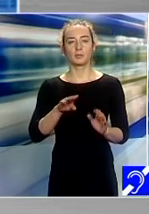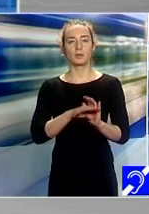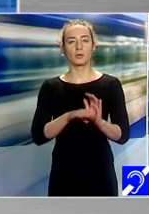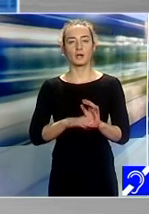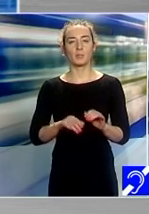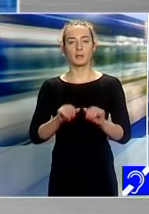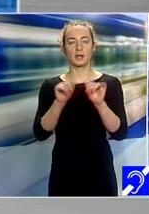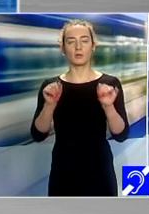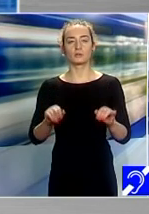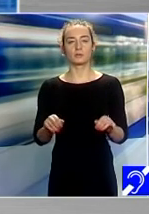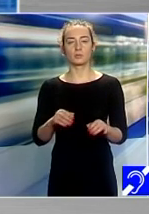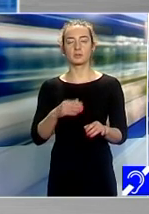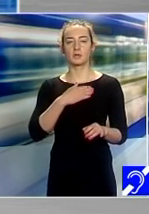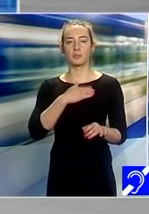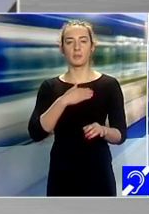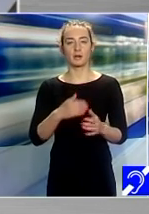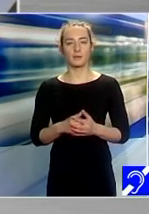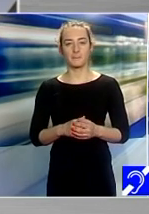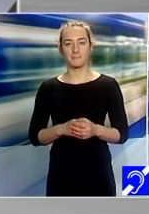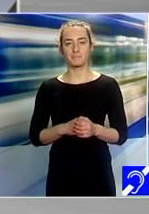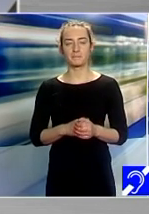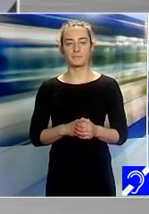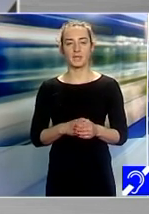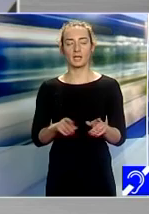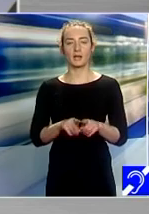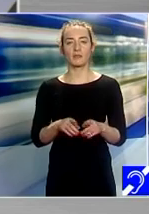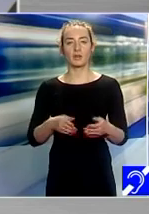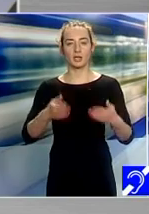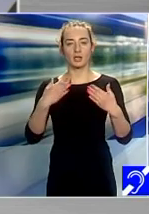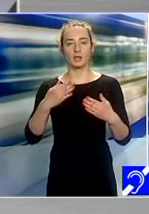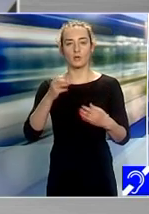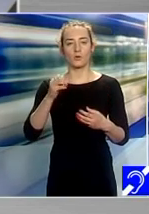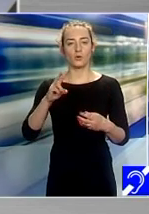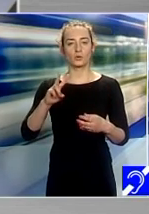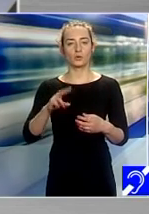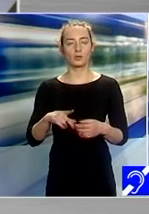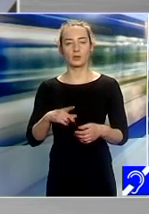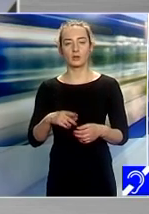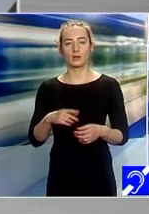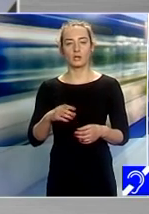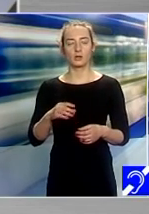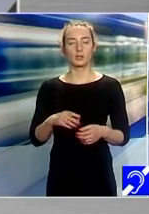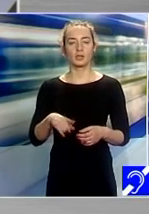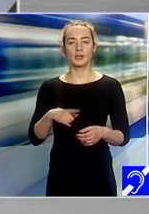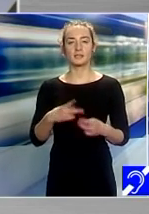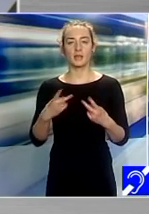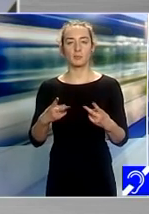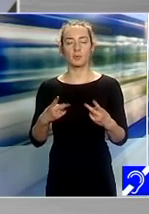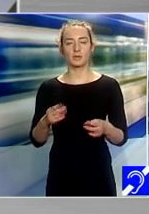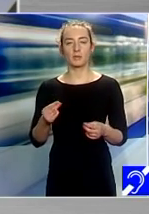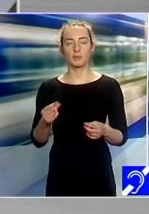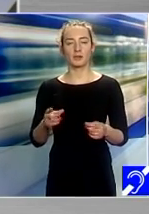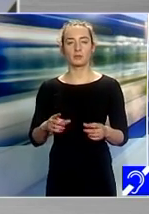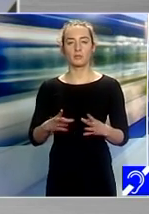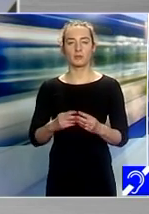de sân. Ideea este că, mă scuzați, oxigenul este foarte important pentru vindecarea țesuturilor, pentru